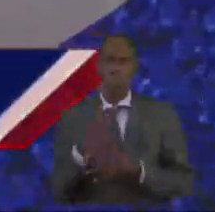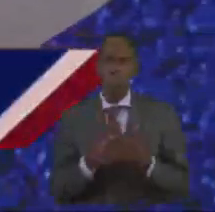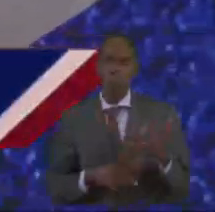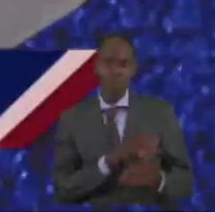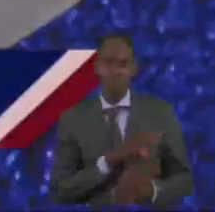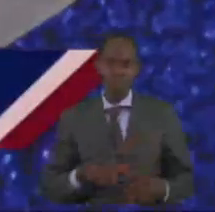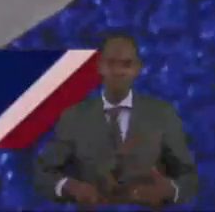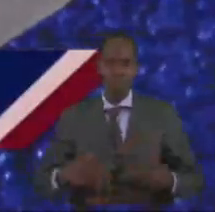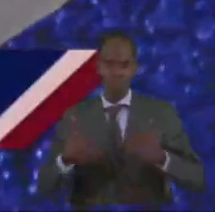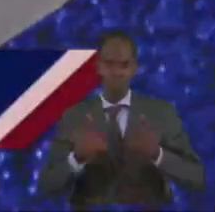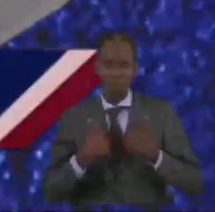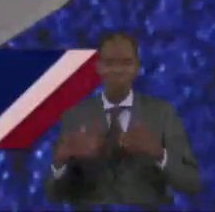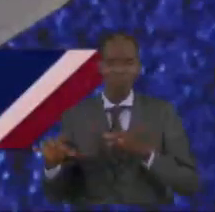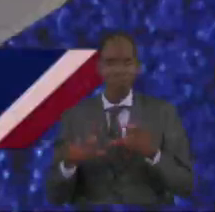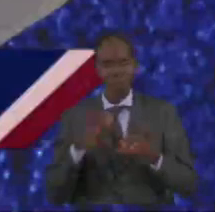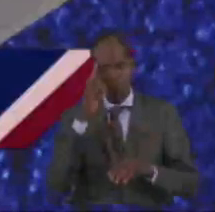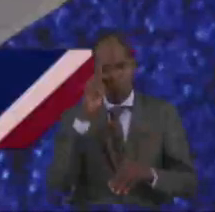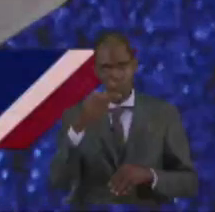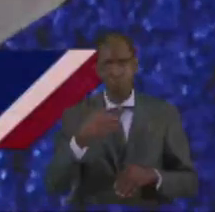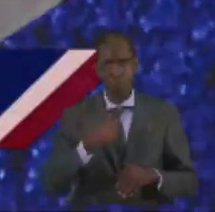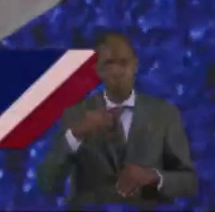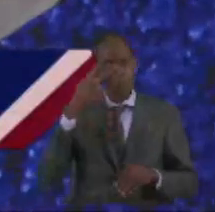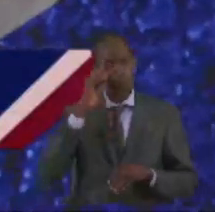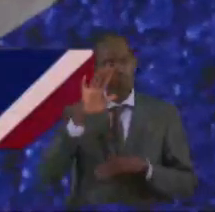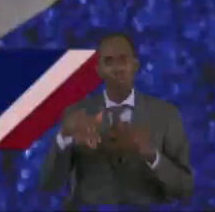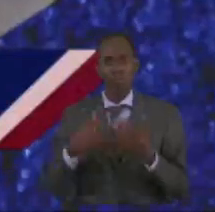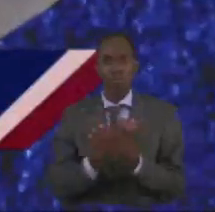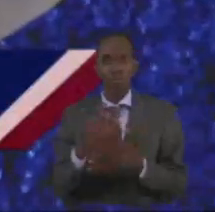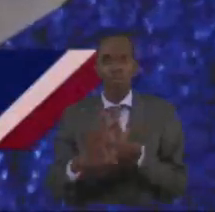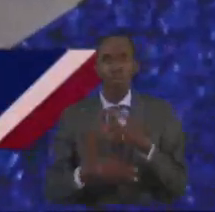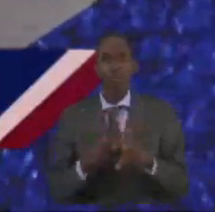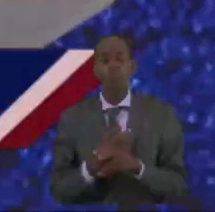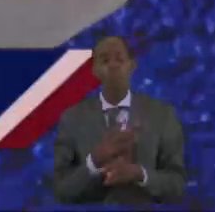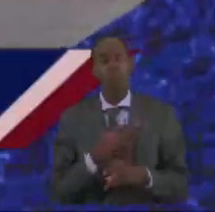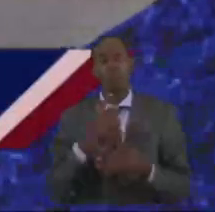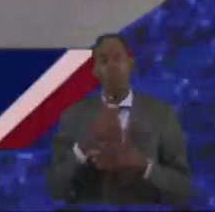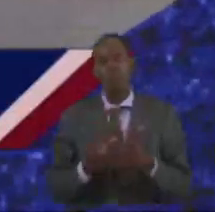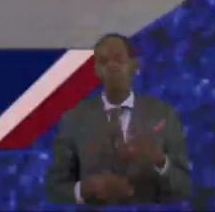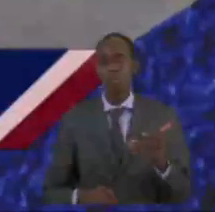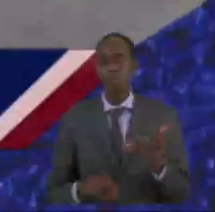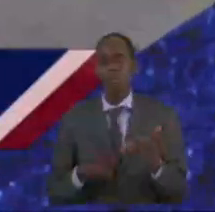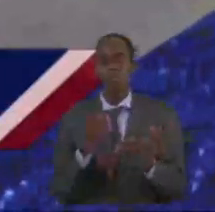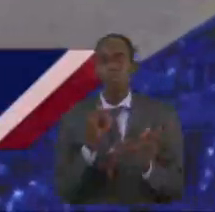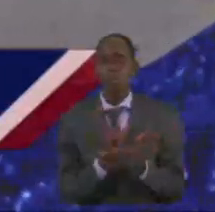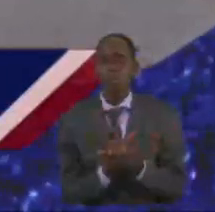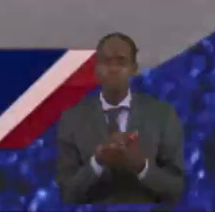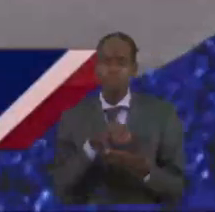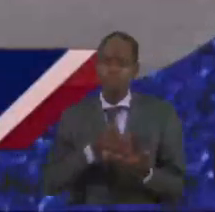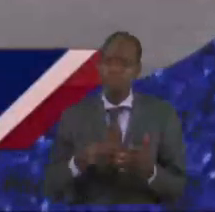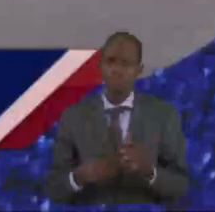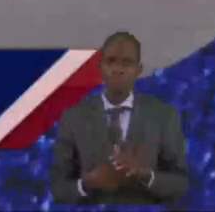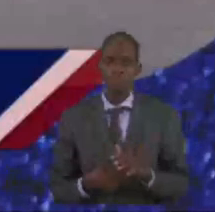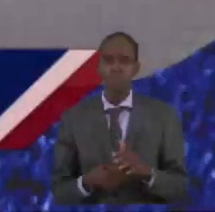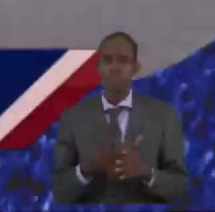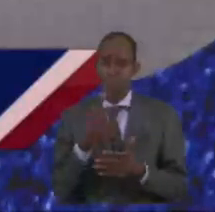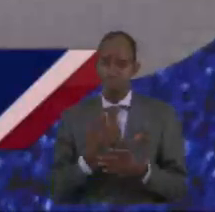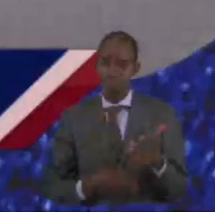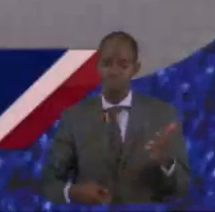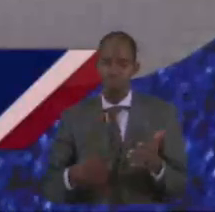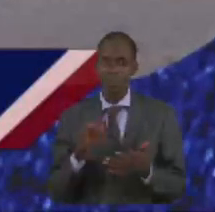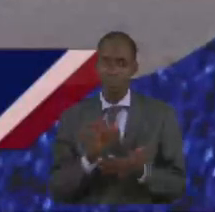parole de Christ, ce que Christ a fait pour vous, pour moi, pour le monde entier. Et ce que cela